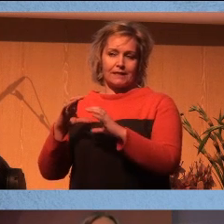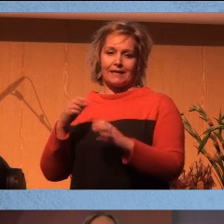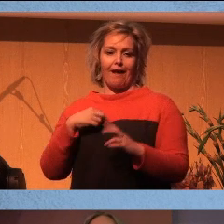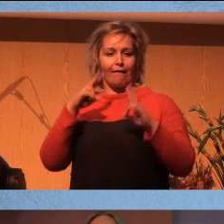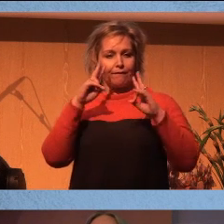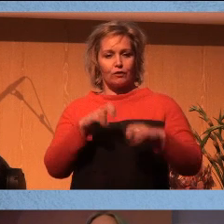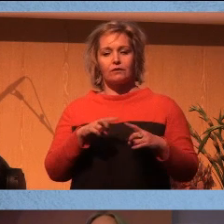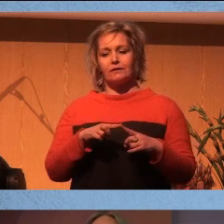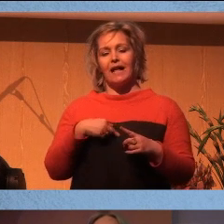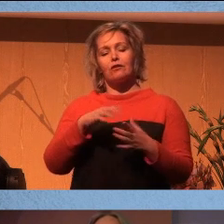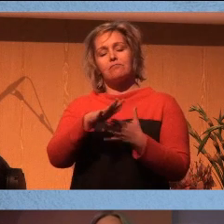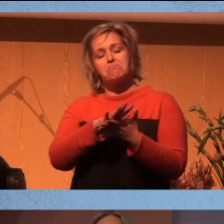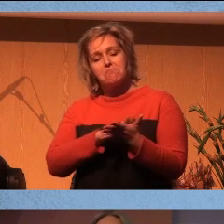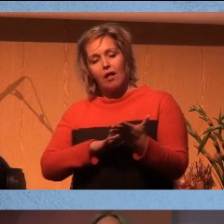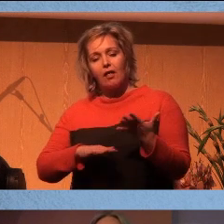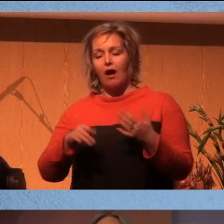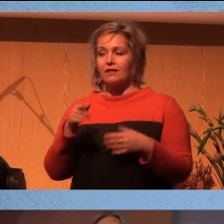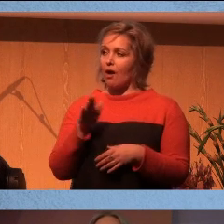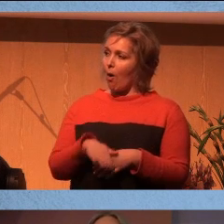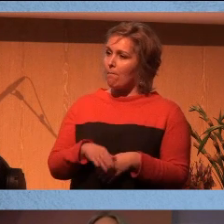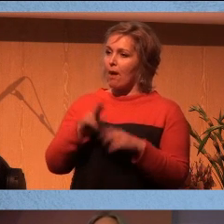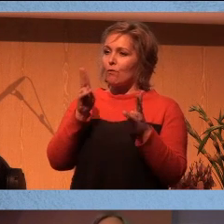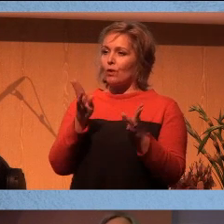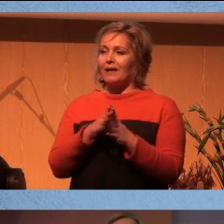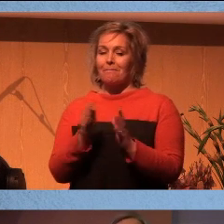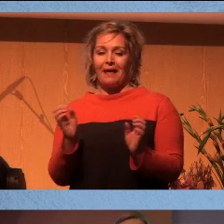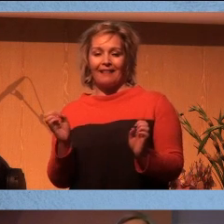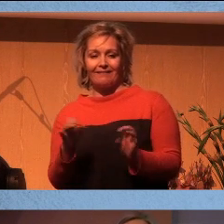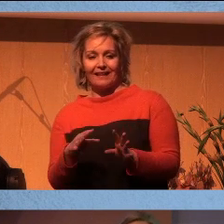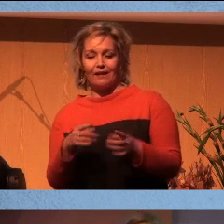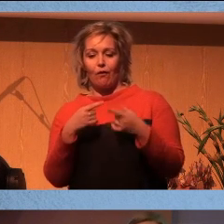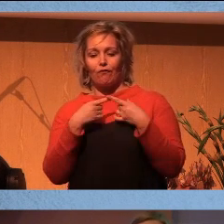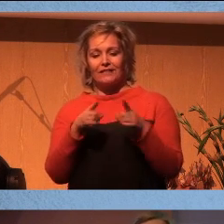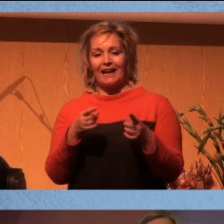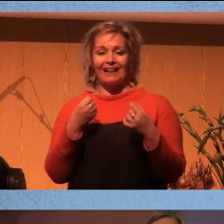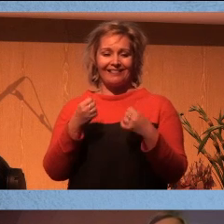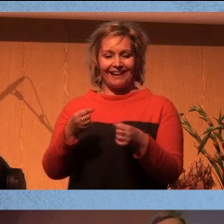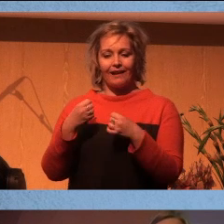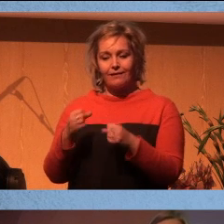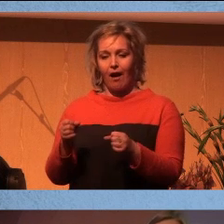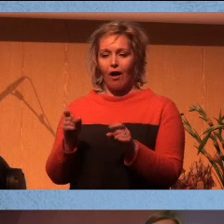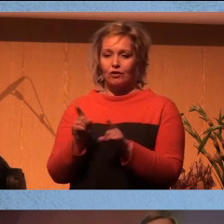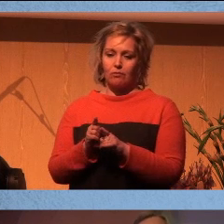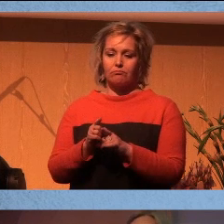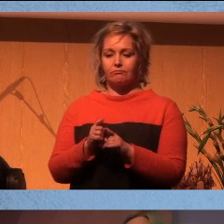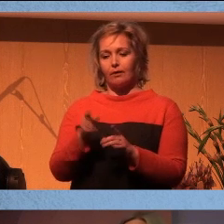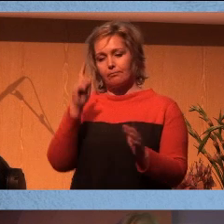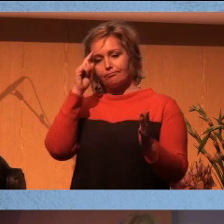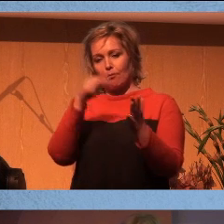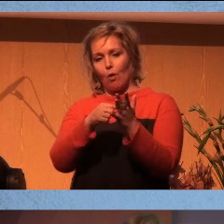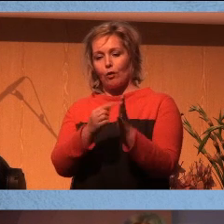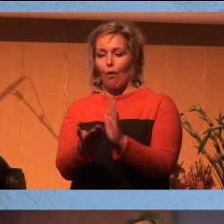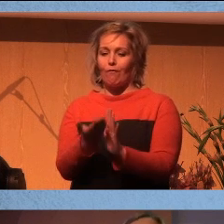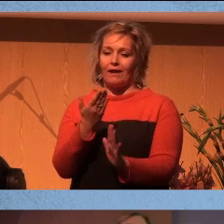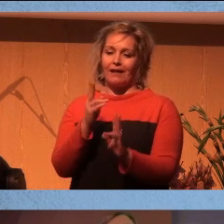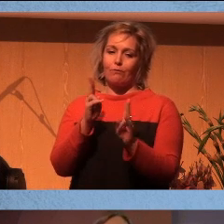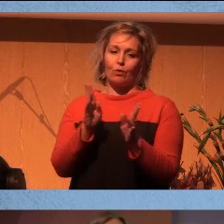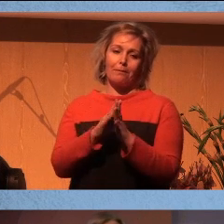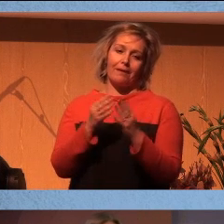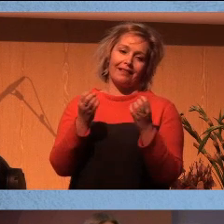Det er en antagelse om at brukermedvirkning og ulike tiltak som har til hensikt å fremme